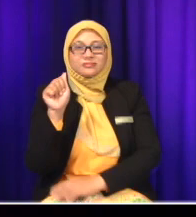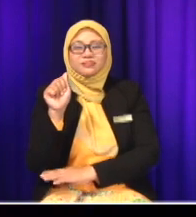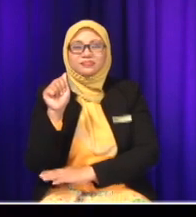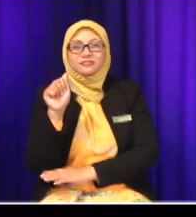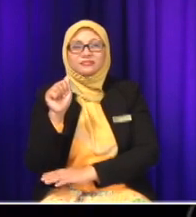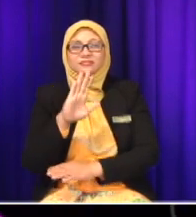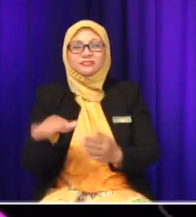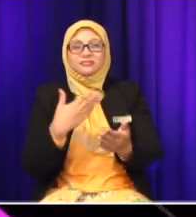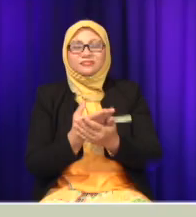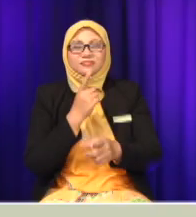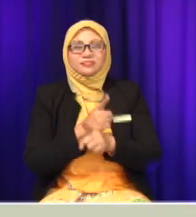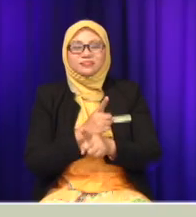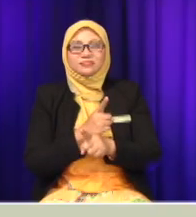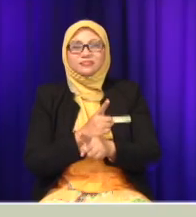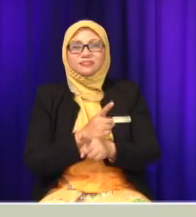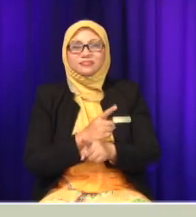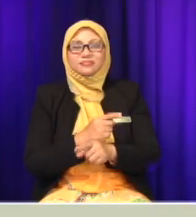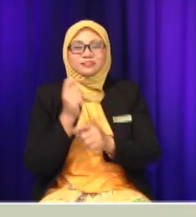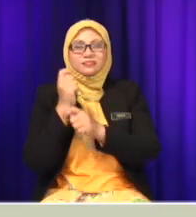mempelas inj